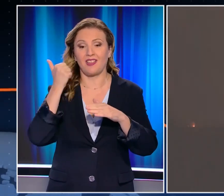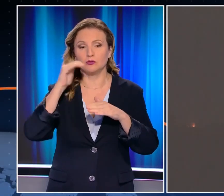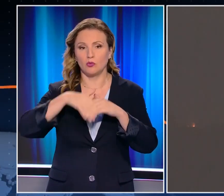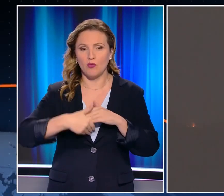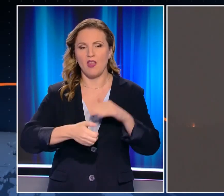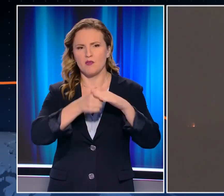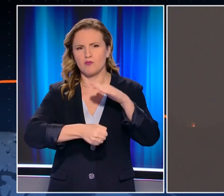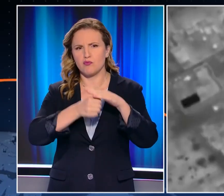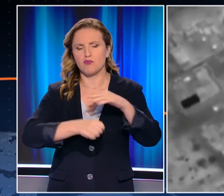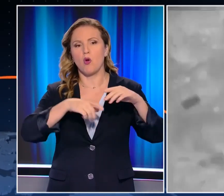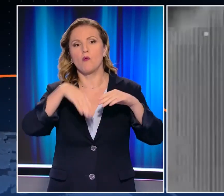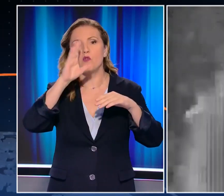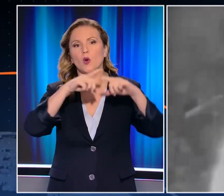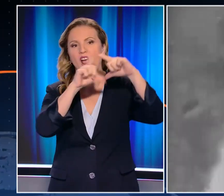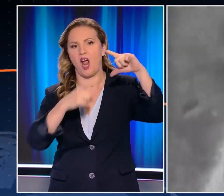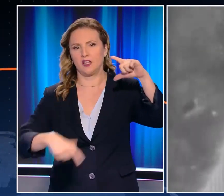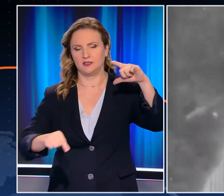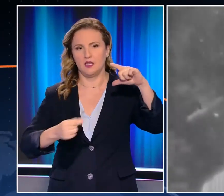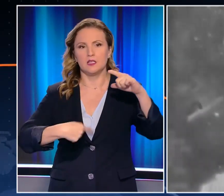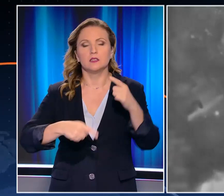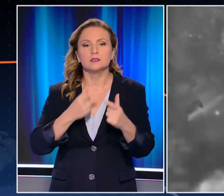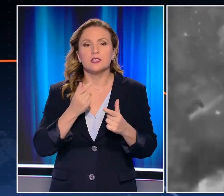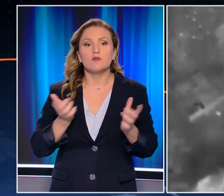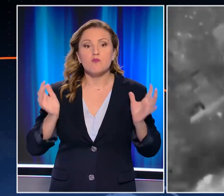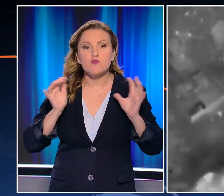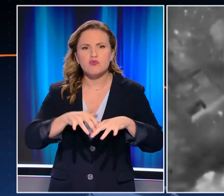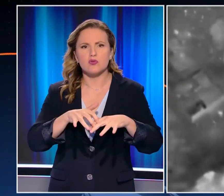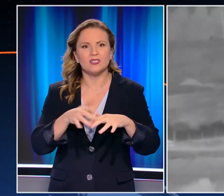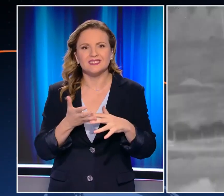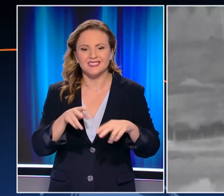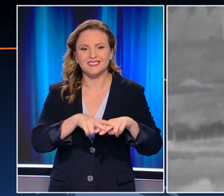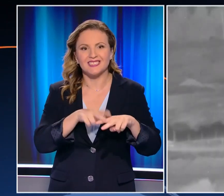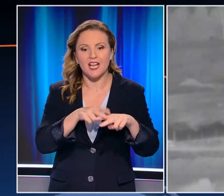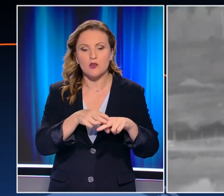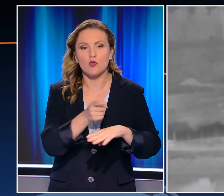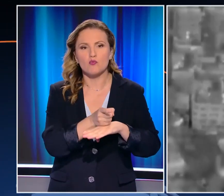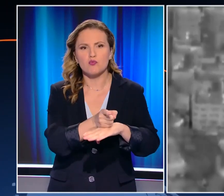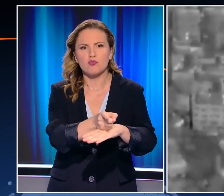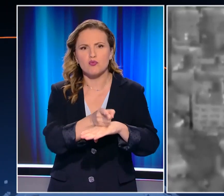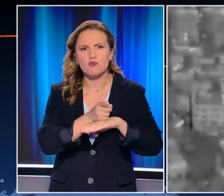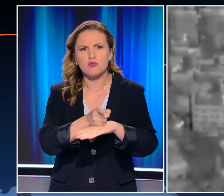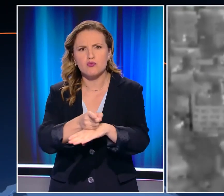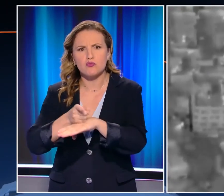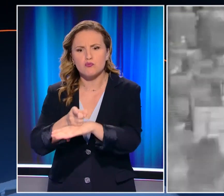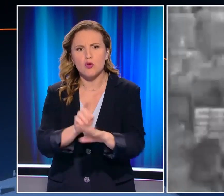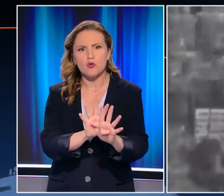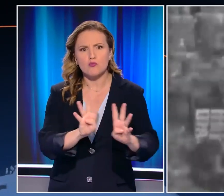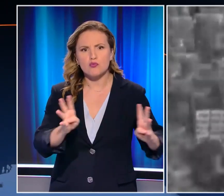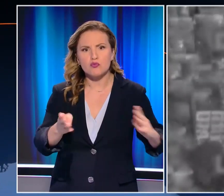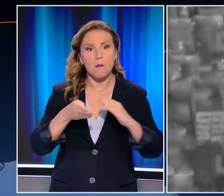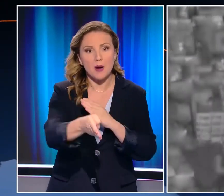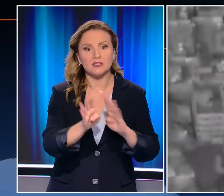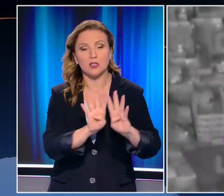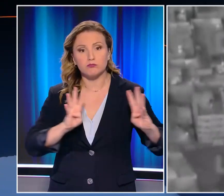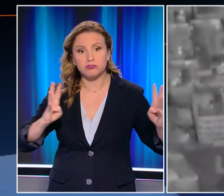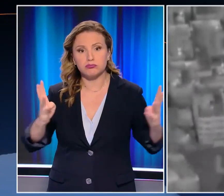Βόρεια Γάζα, τη στιγμή που υπάρχουν αναφορές για συγκέντρωση Ισραηλινών αρμάτων γύρω αλλά και μέσα στον Παλαιστινιακό θύλακα.